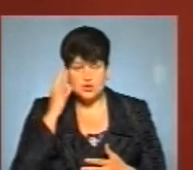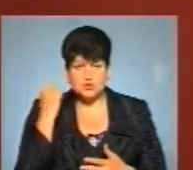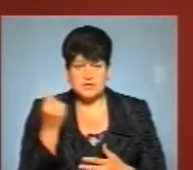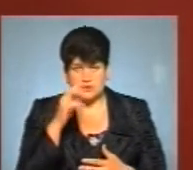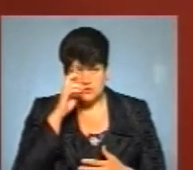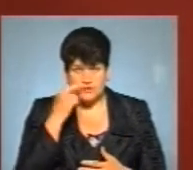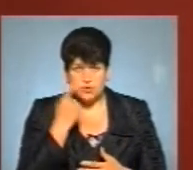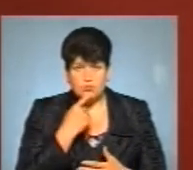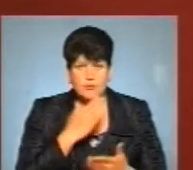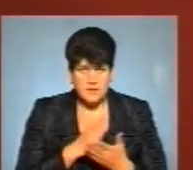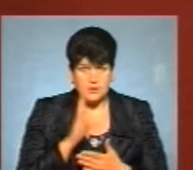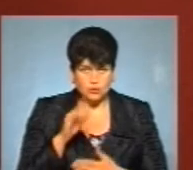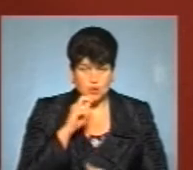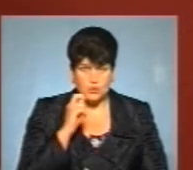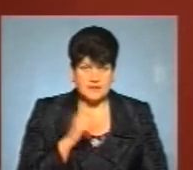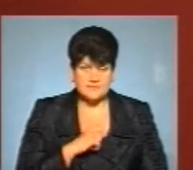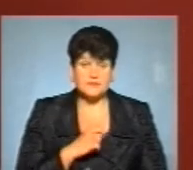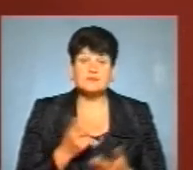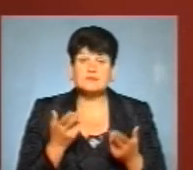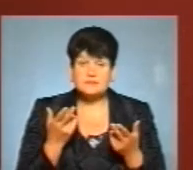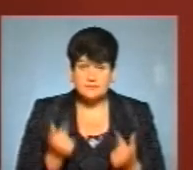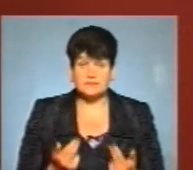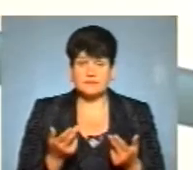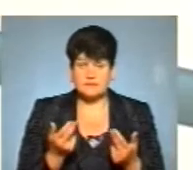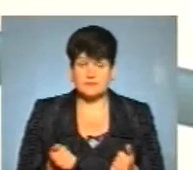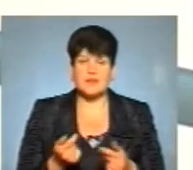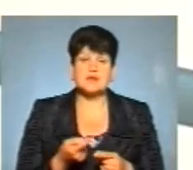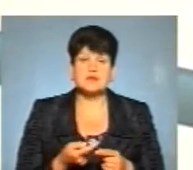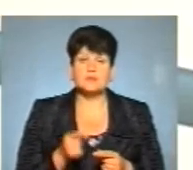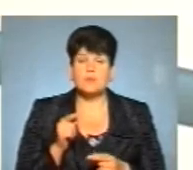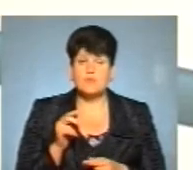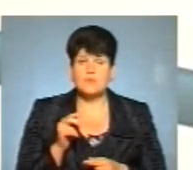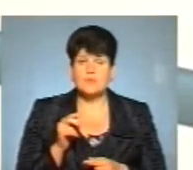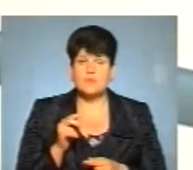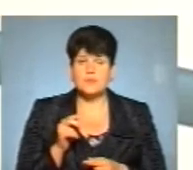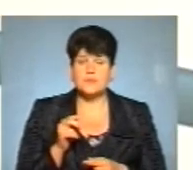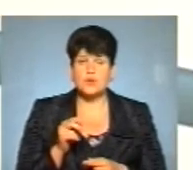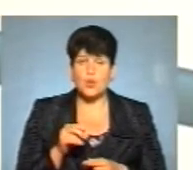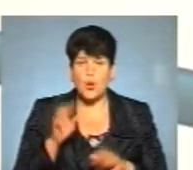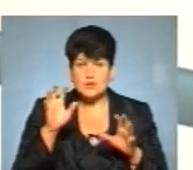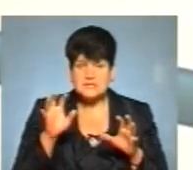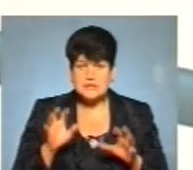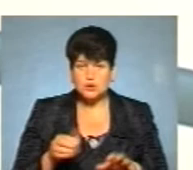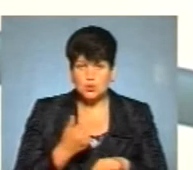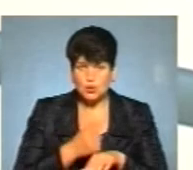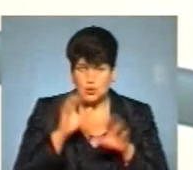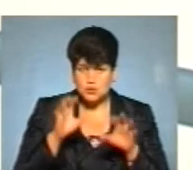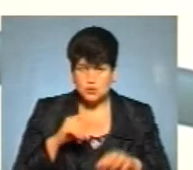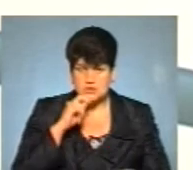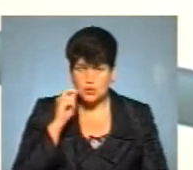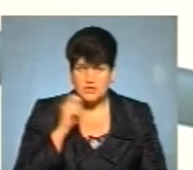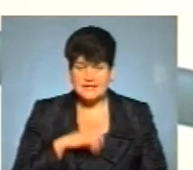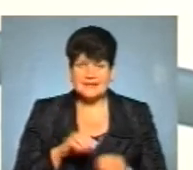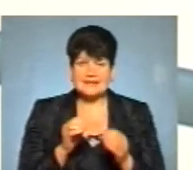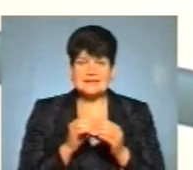державною мовою має бути лише українська. Безумовно, це так. Бо, знаєте, Конституція України,